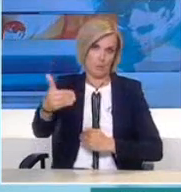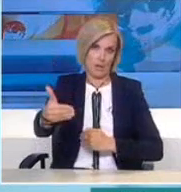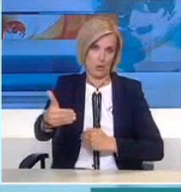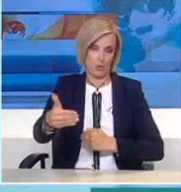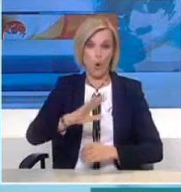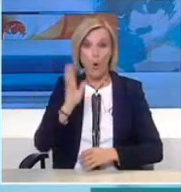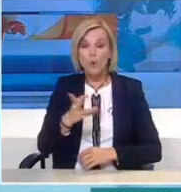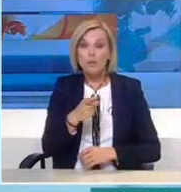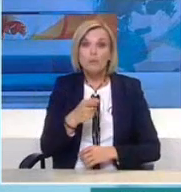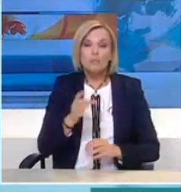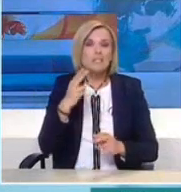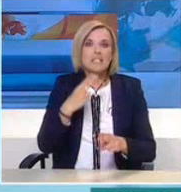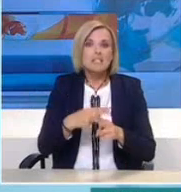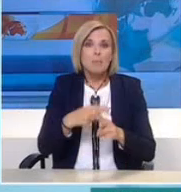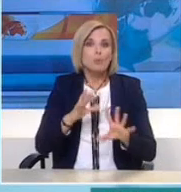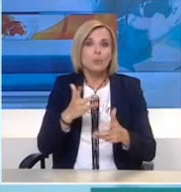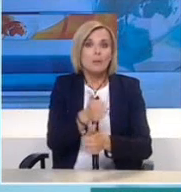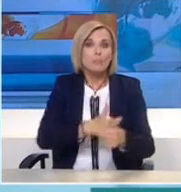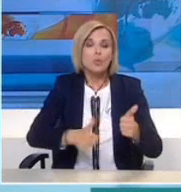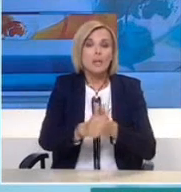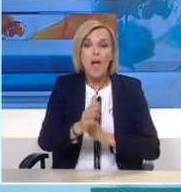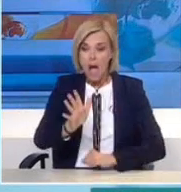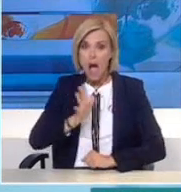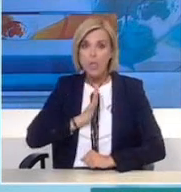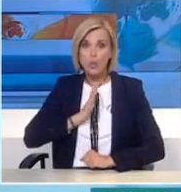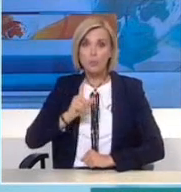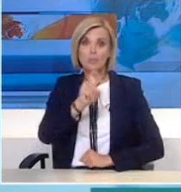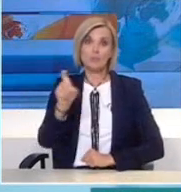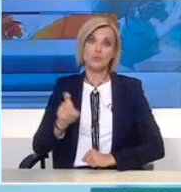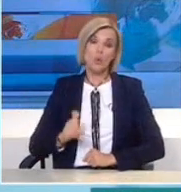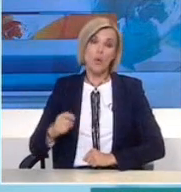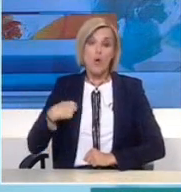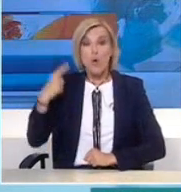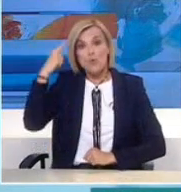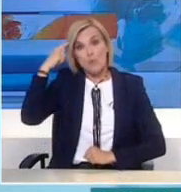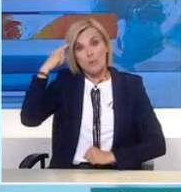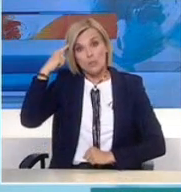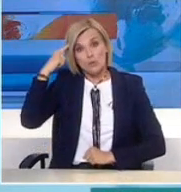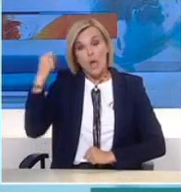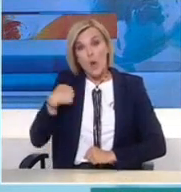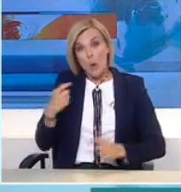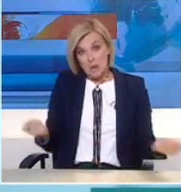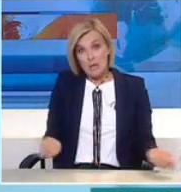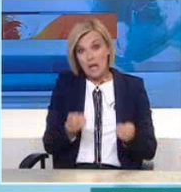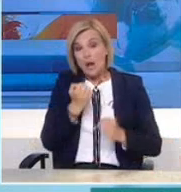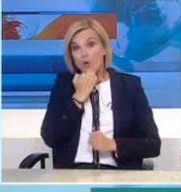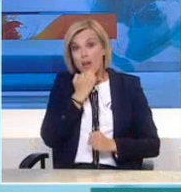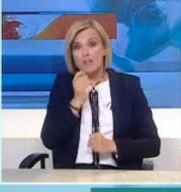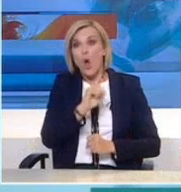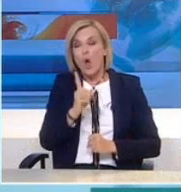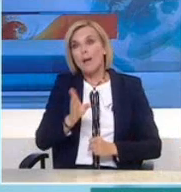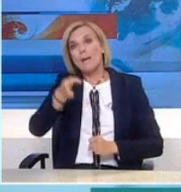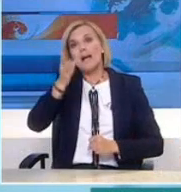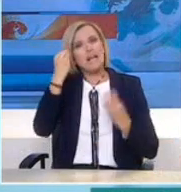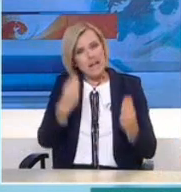Όταν πρόκειται για ανθρώπινες ζωές, νομίζω, ελπίζω να μην κάνω λάθος, δεν αρκεί να πούμε το πάθημα να